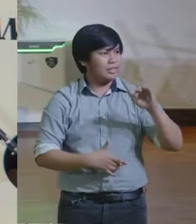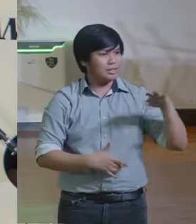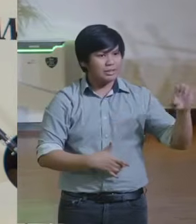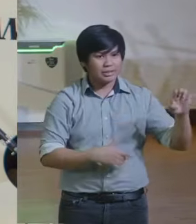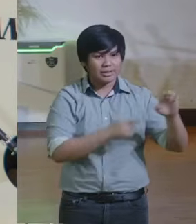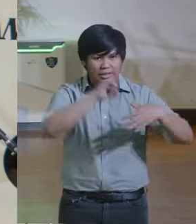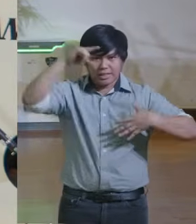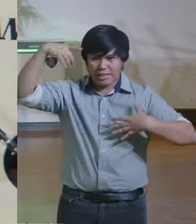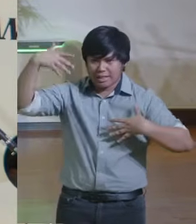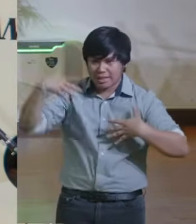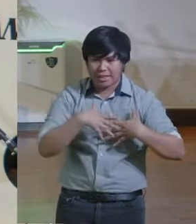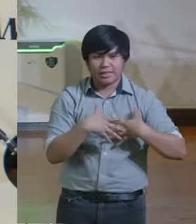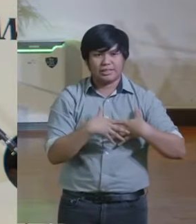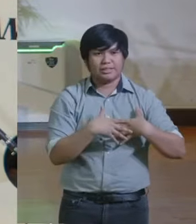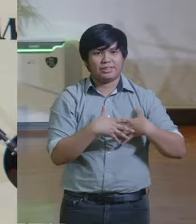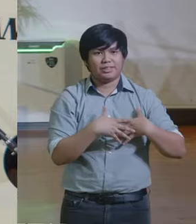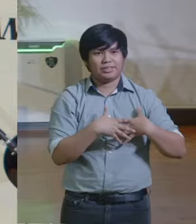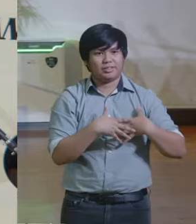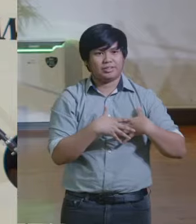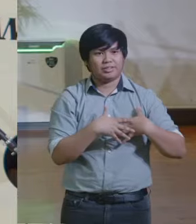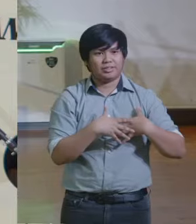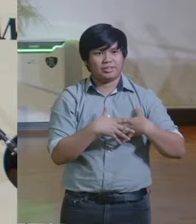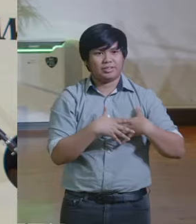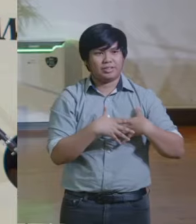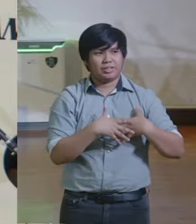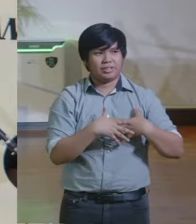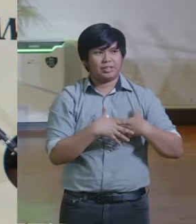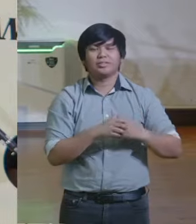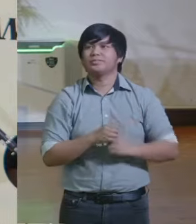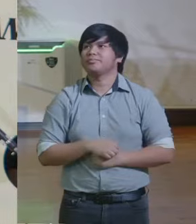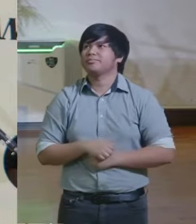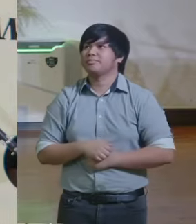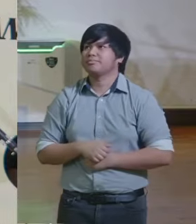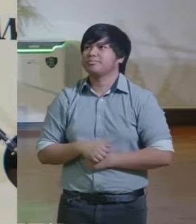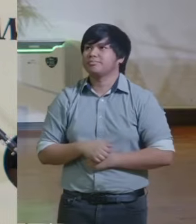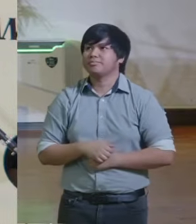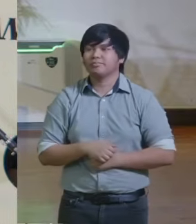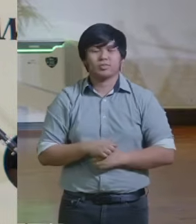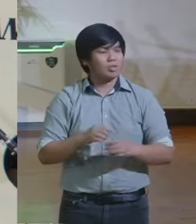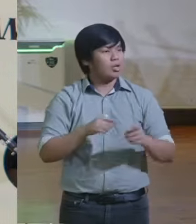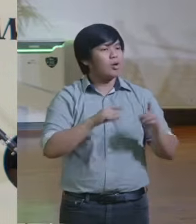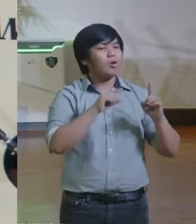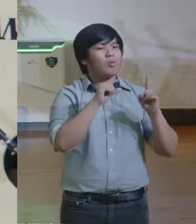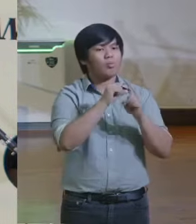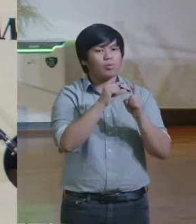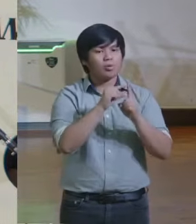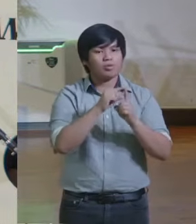Yun po ang root word ng charity, which is love.